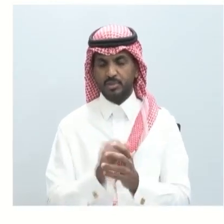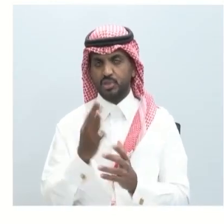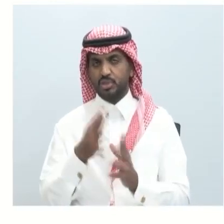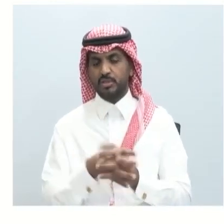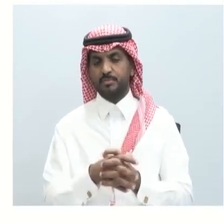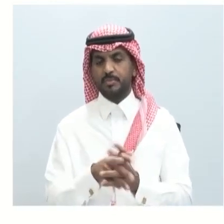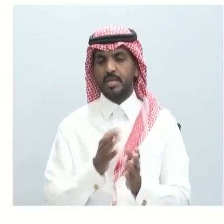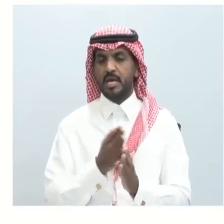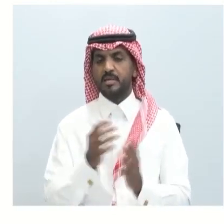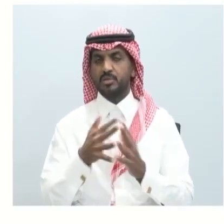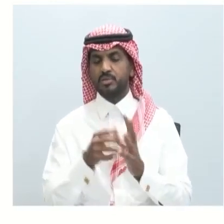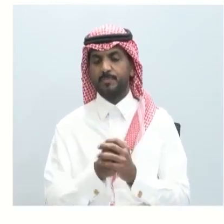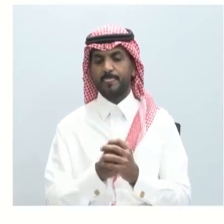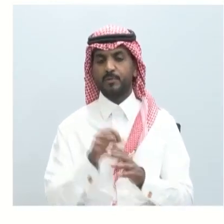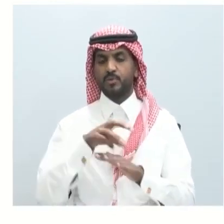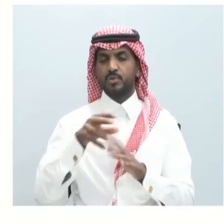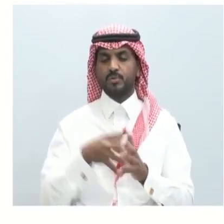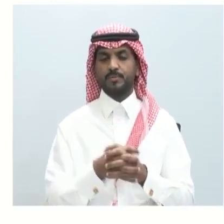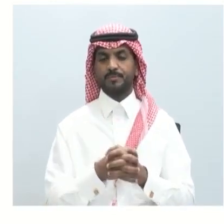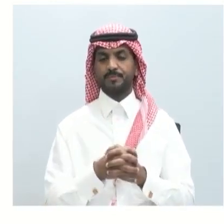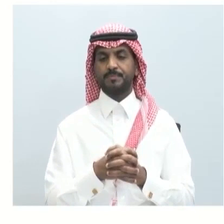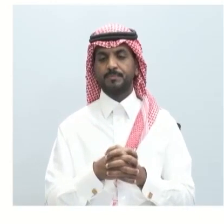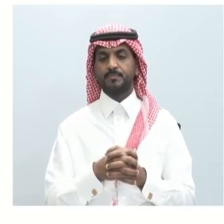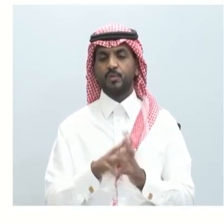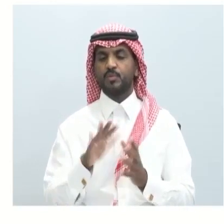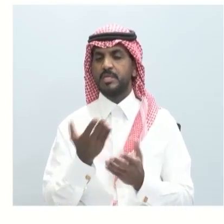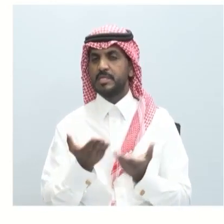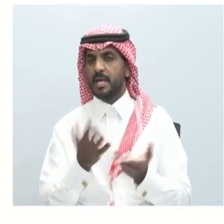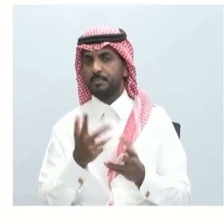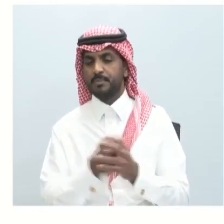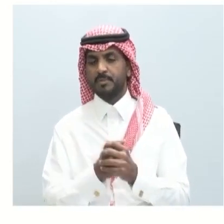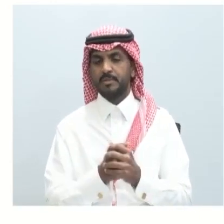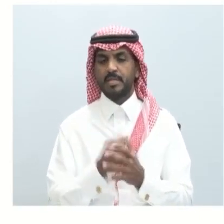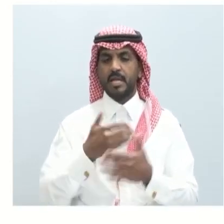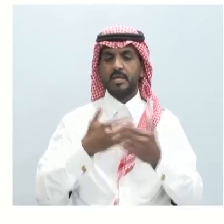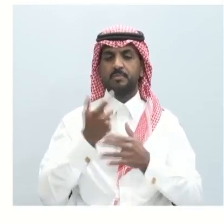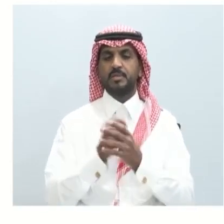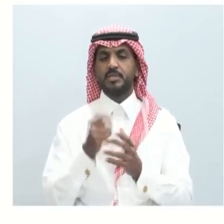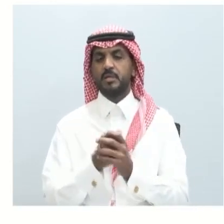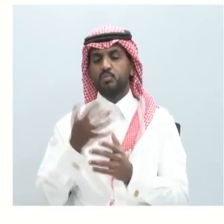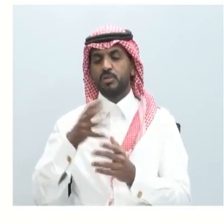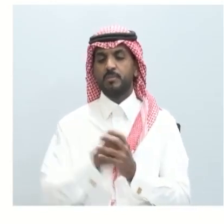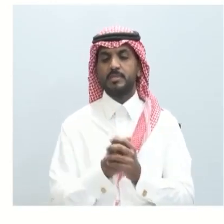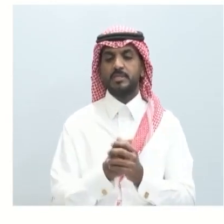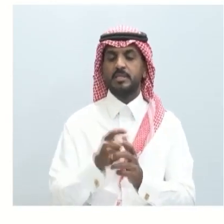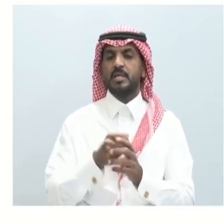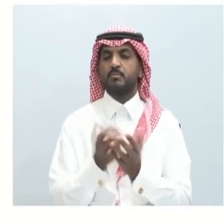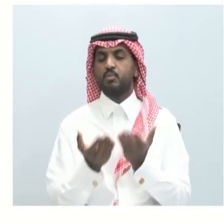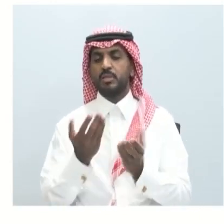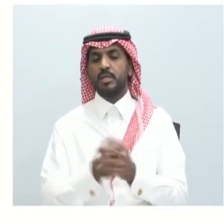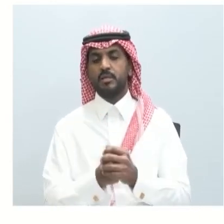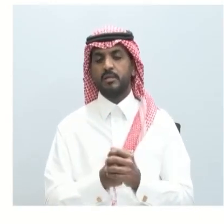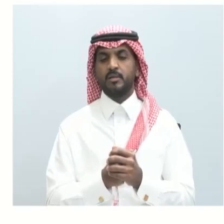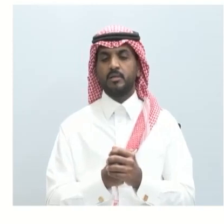الناتج عن العبور الجيني والتوزيع الحر فيمكن حساب التراكيب الجينيه المحتمله باستخدام